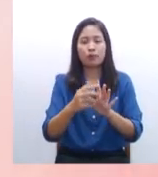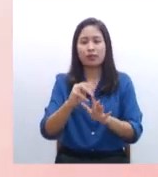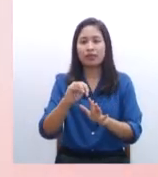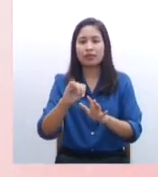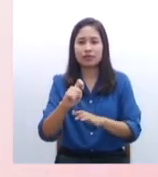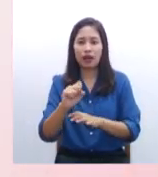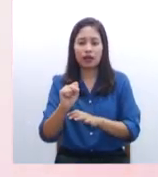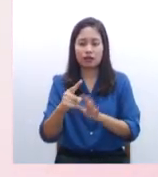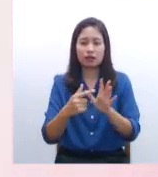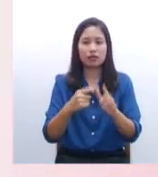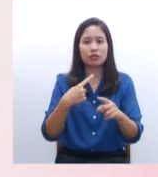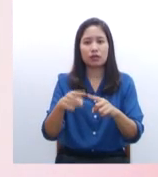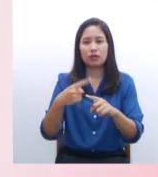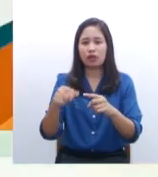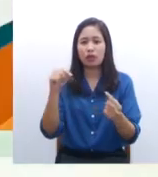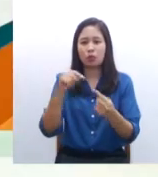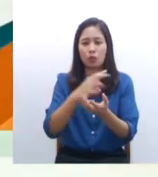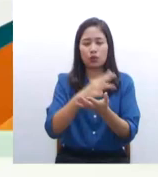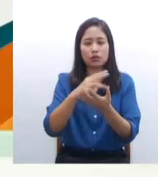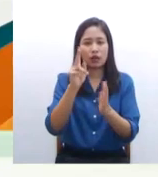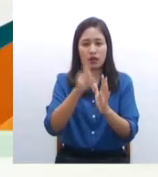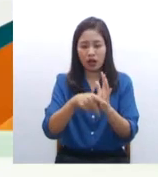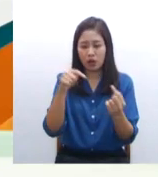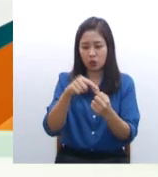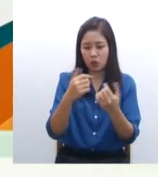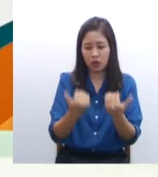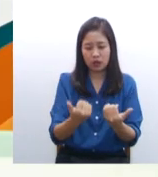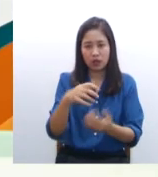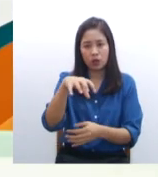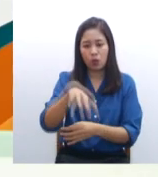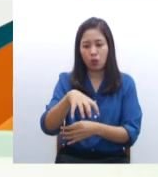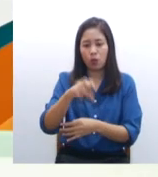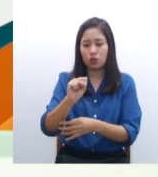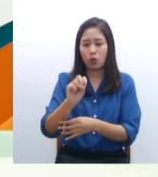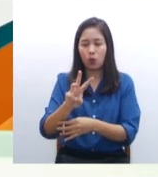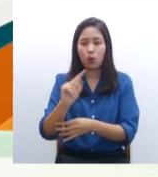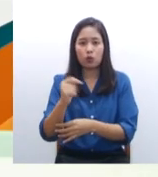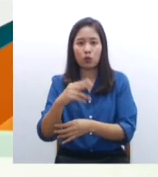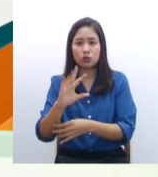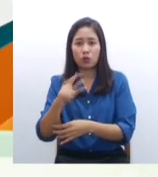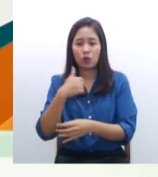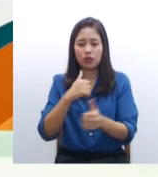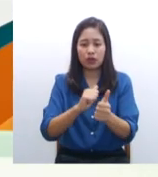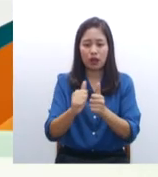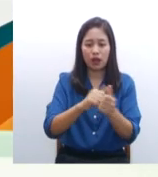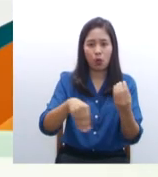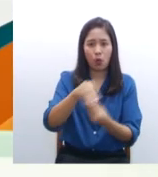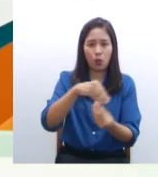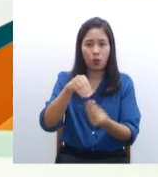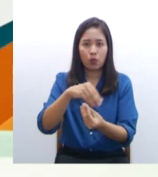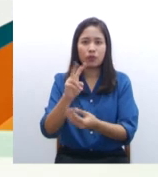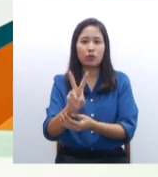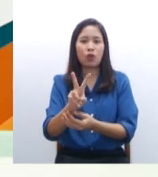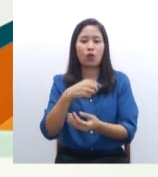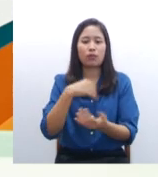ที่เกี่ยวกับโอลิมปิกวิชาการและโครงการสอวน.นะครับซึ่งการแข่งขันมีทั้งหมด2รอบนะครับประกอบด้วยรอบคั